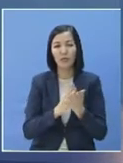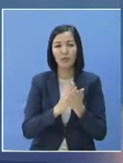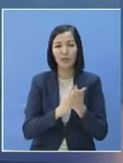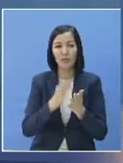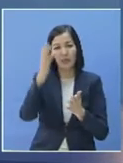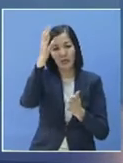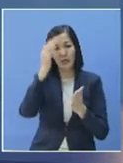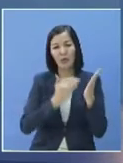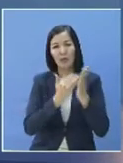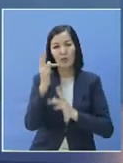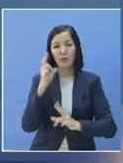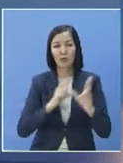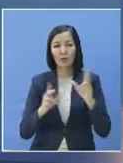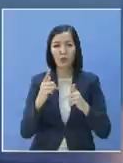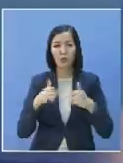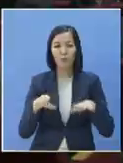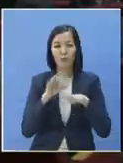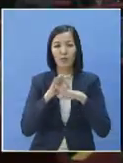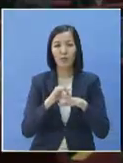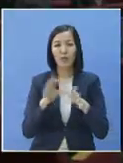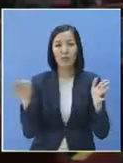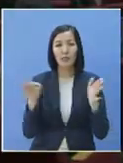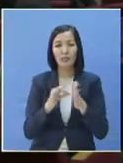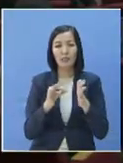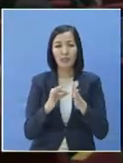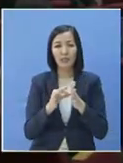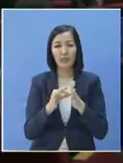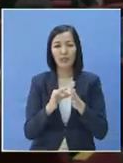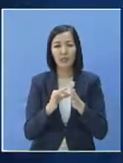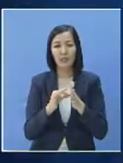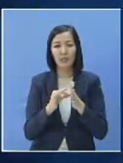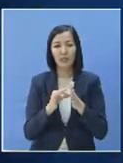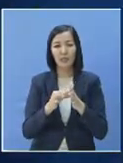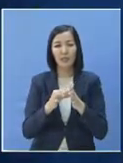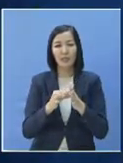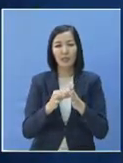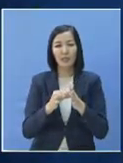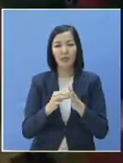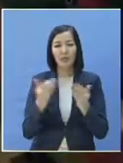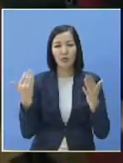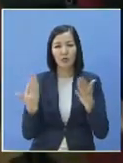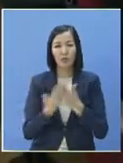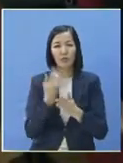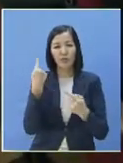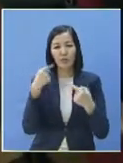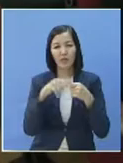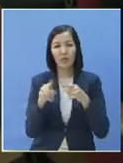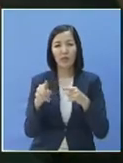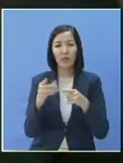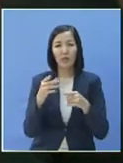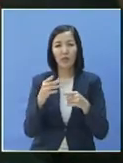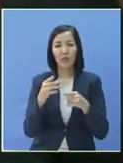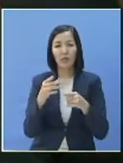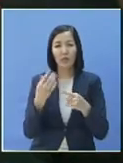біліктілігін арттыру институты ұйымдастырған. Байқаудың мақсаты бірыңғай ақпараттық білім кеңістігінде заманауи педагогикалық тәжірибені